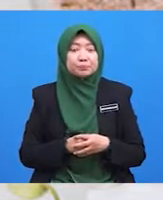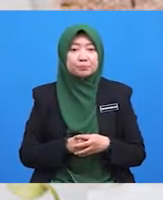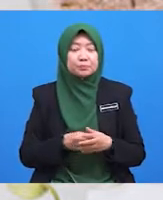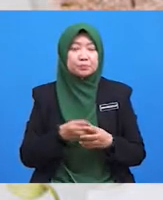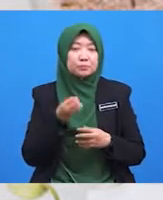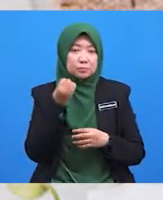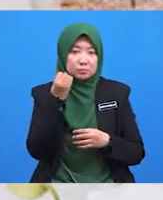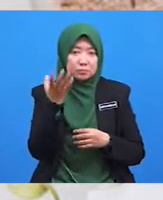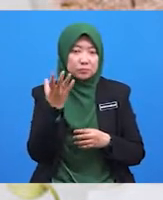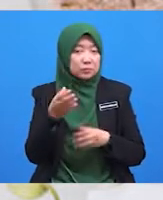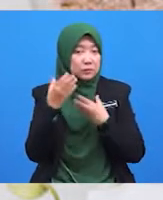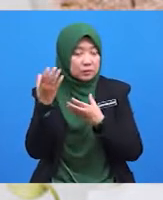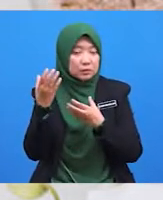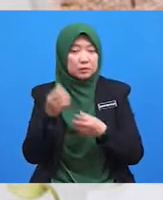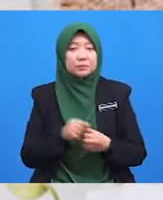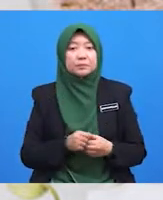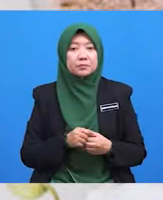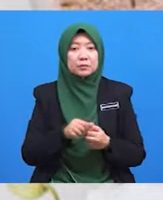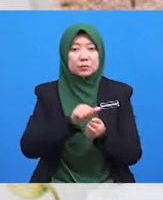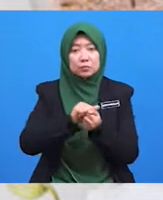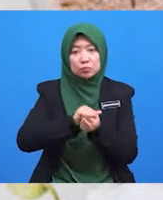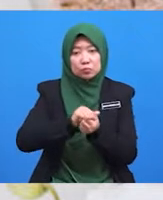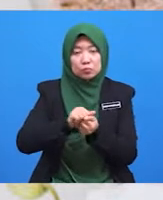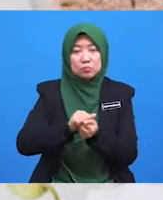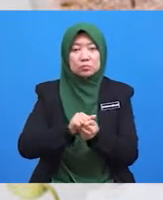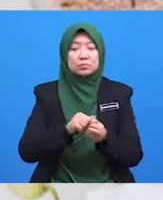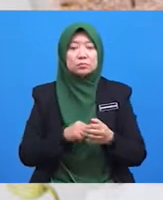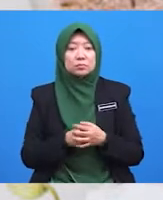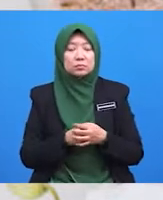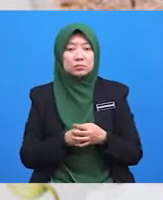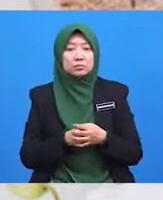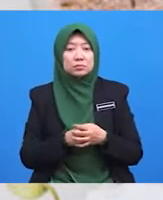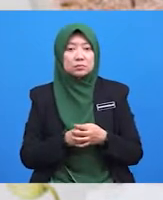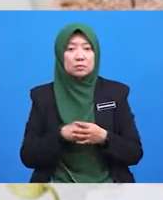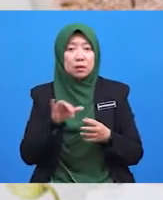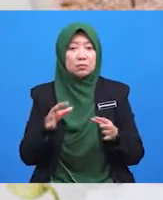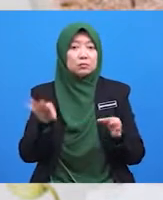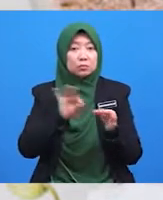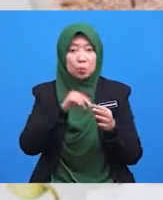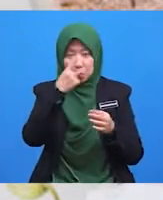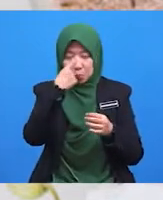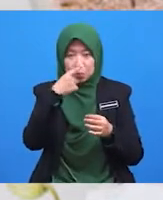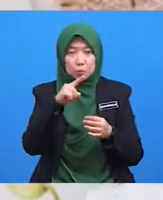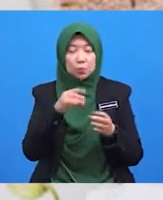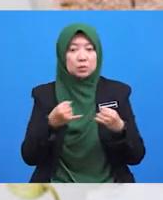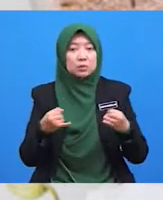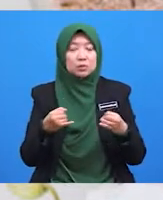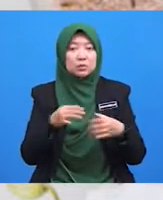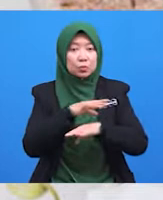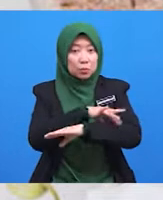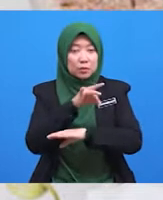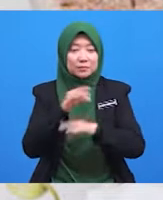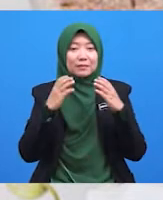Seterusnya, pelajar boleh memberi cadangan khidmat nasihat dengan mengesyorkan skrab yang sesuai untuk jenis